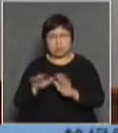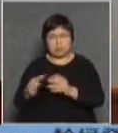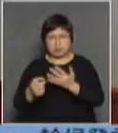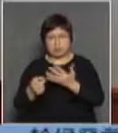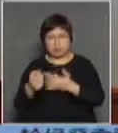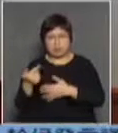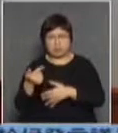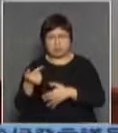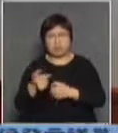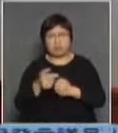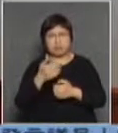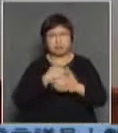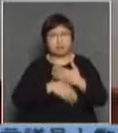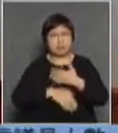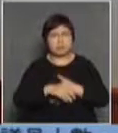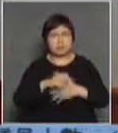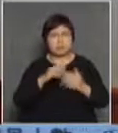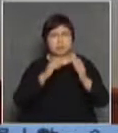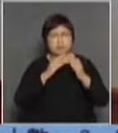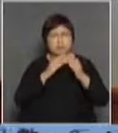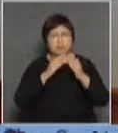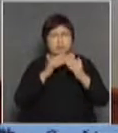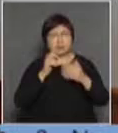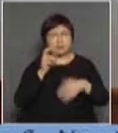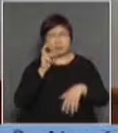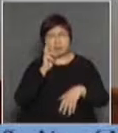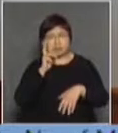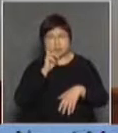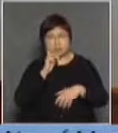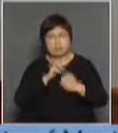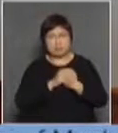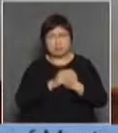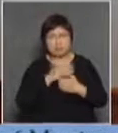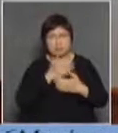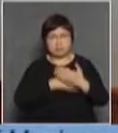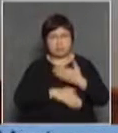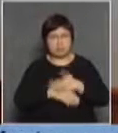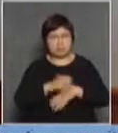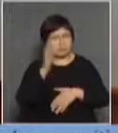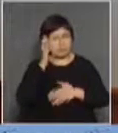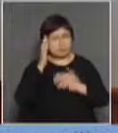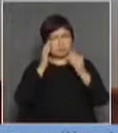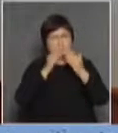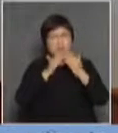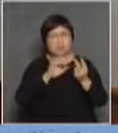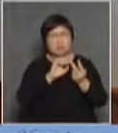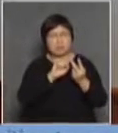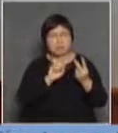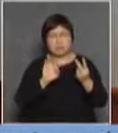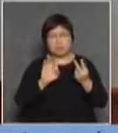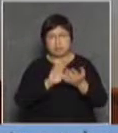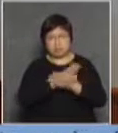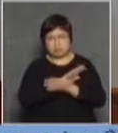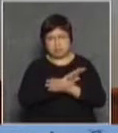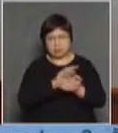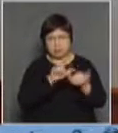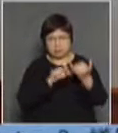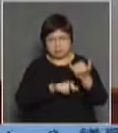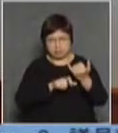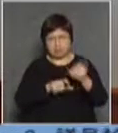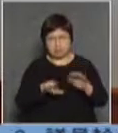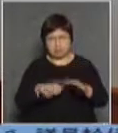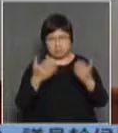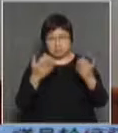以殘疾人士院舍為例，《殘疾人士院舍條例》在2013年6月起全面實